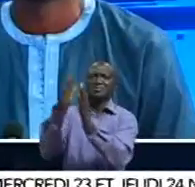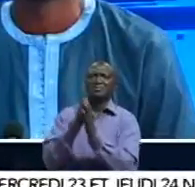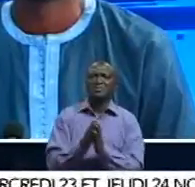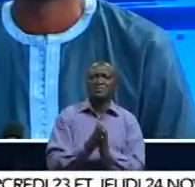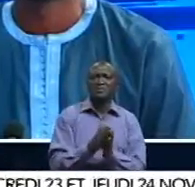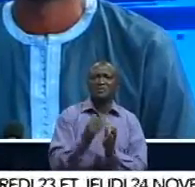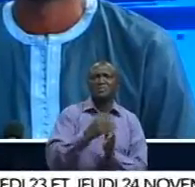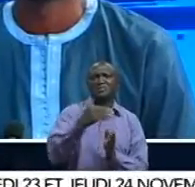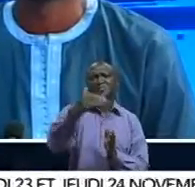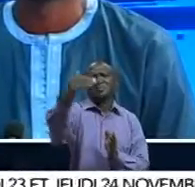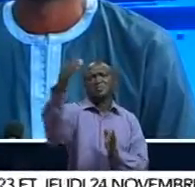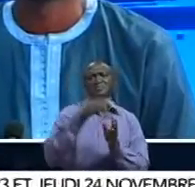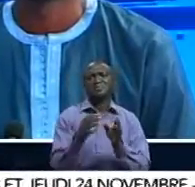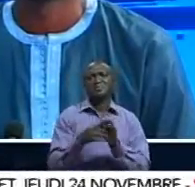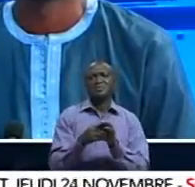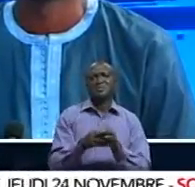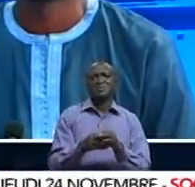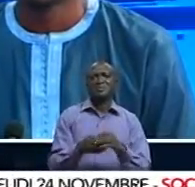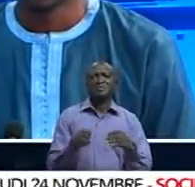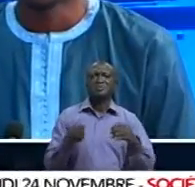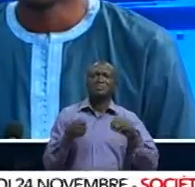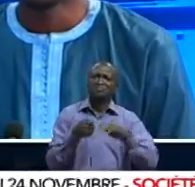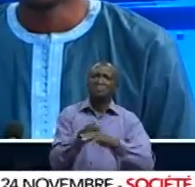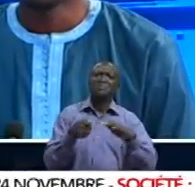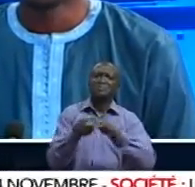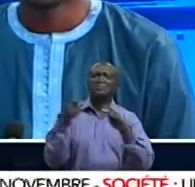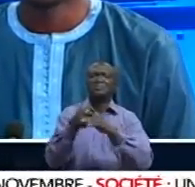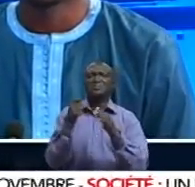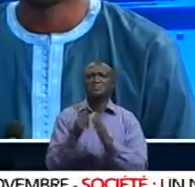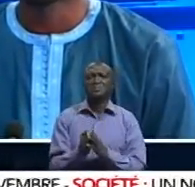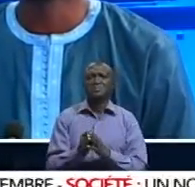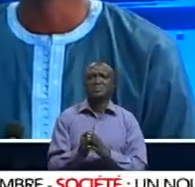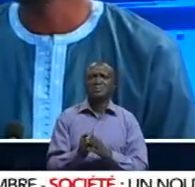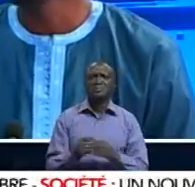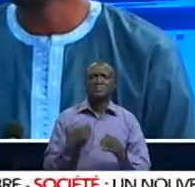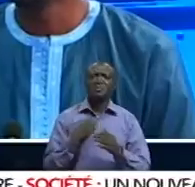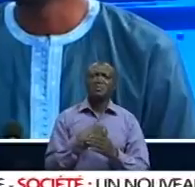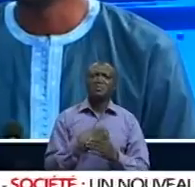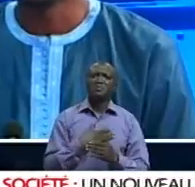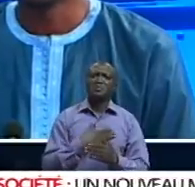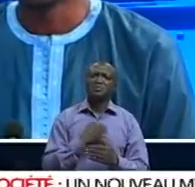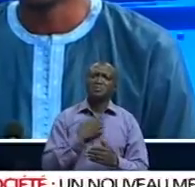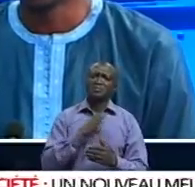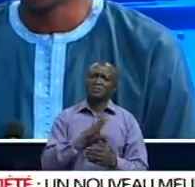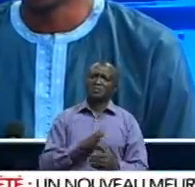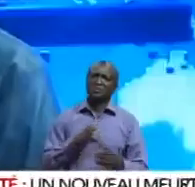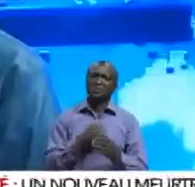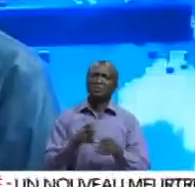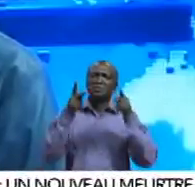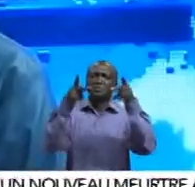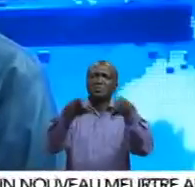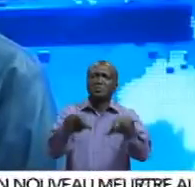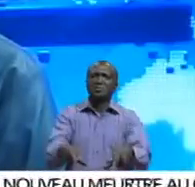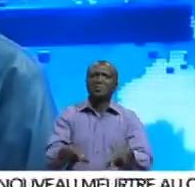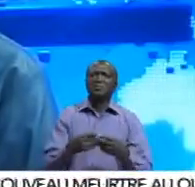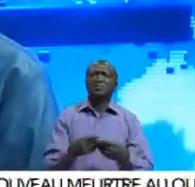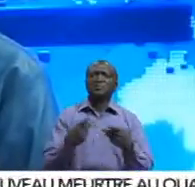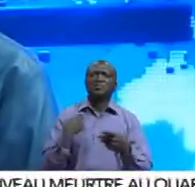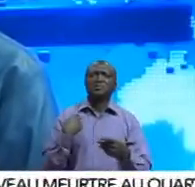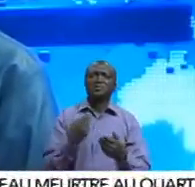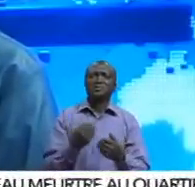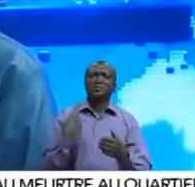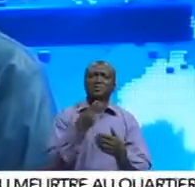qu'on a noté ces derniers jours quel commentaire en faitesvous alors nous voudrions présenter d'abord nos condoléances aux familles euh des victimes et à ceux qui sont